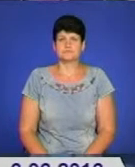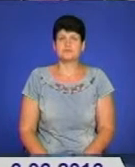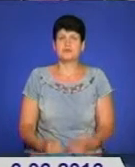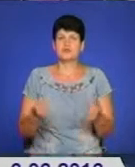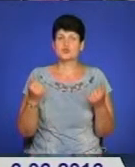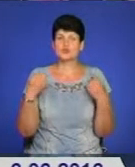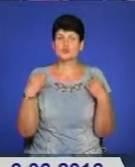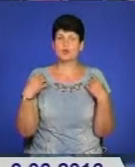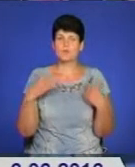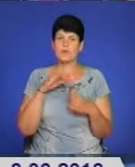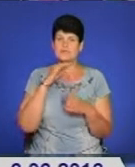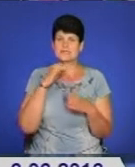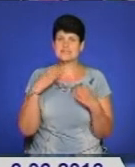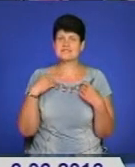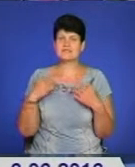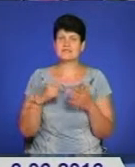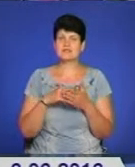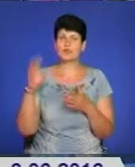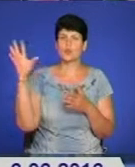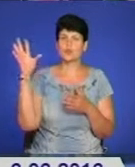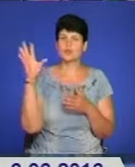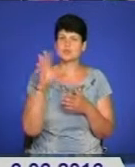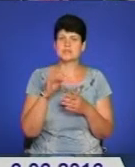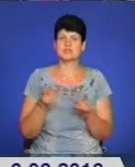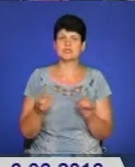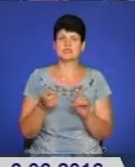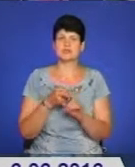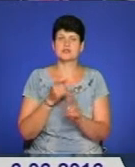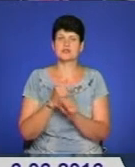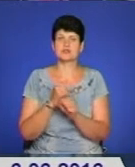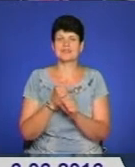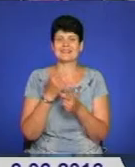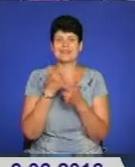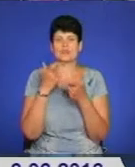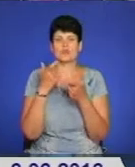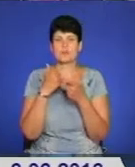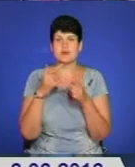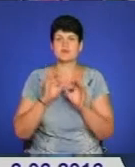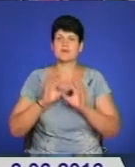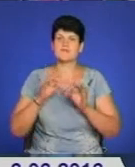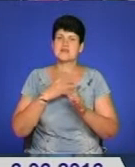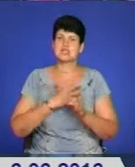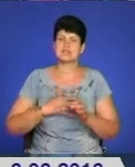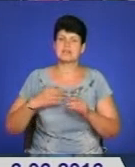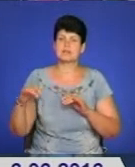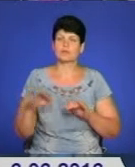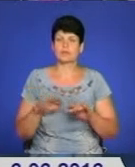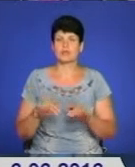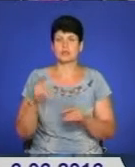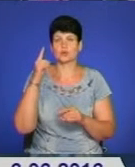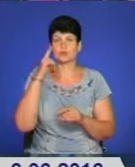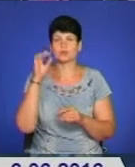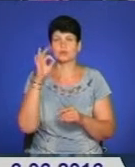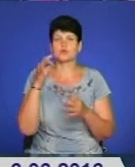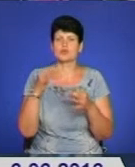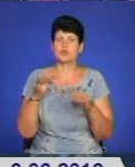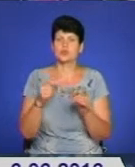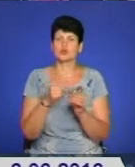Сьогодні своє професійне свято відзначають усі, хто долучається до роботи над інформацією, розповідає про важливі події і дбає про свободу слова.